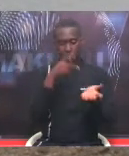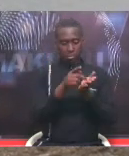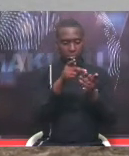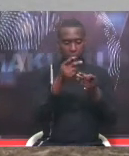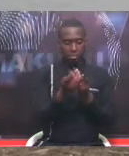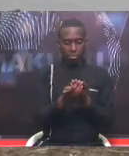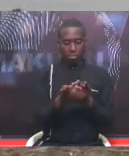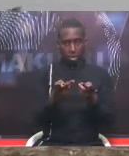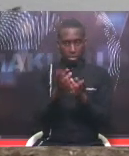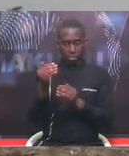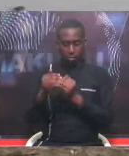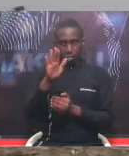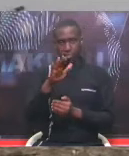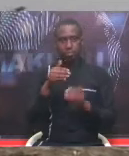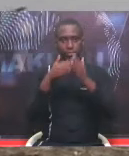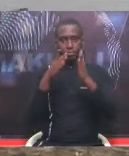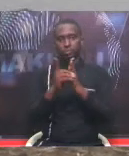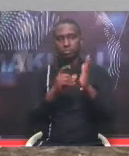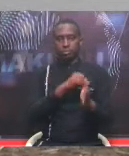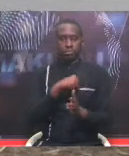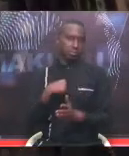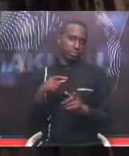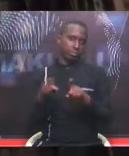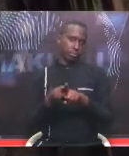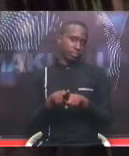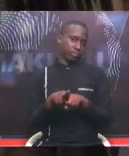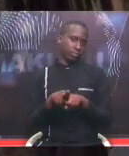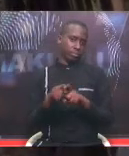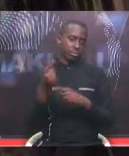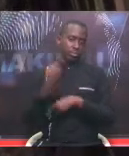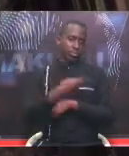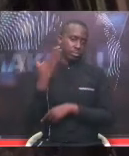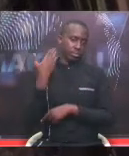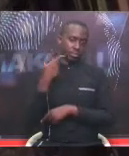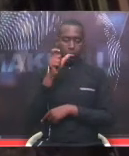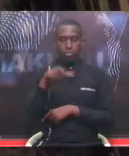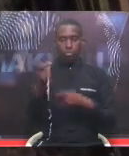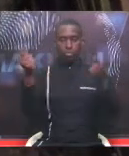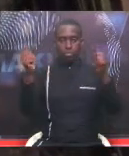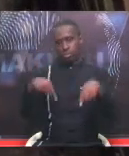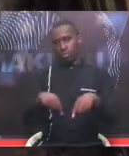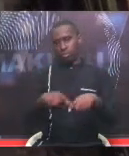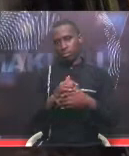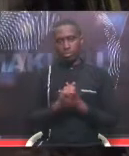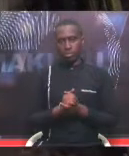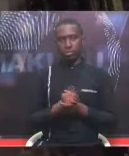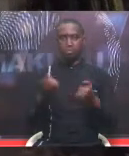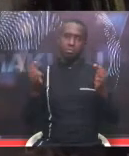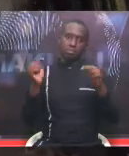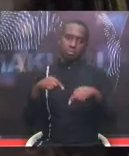ubegereye, ngo bakabangamirwa n'ubuyobozi bw'akarere nk'uko bisobanura. Iminsi yashize hari umushoramari wari wabonetse